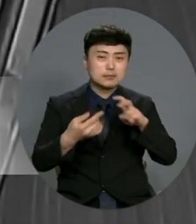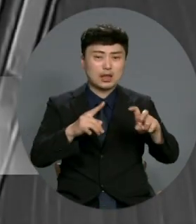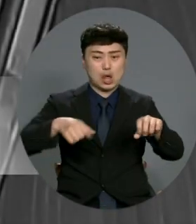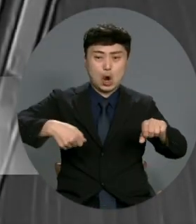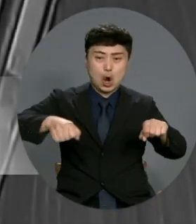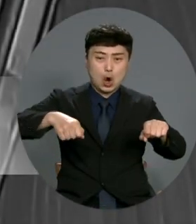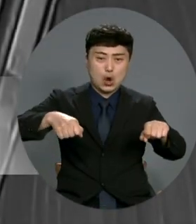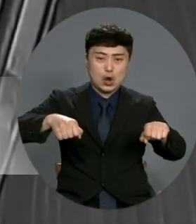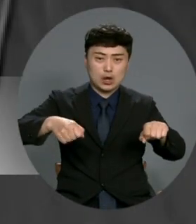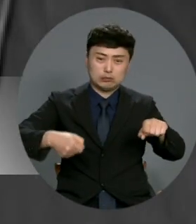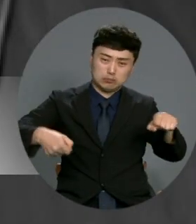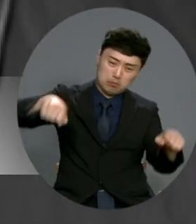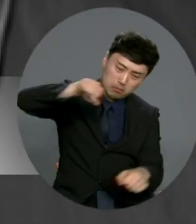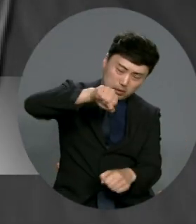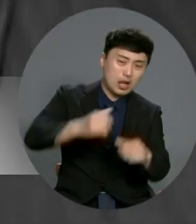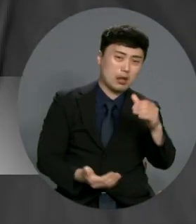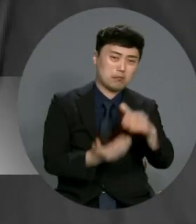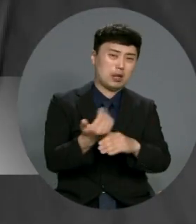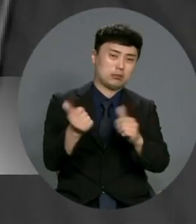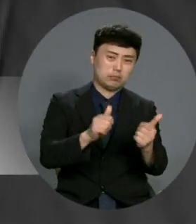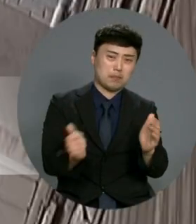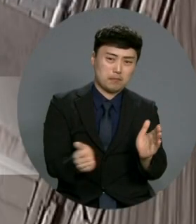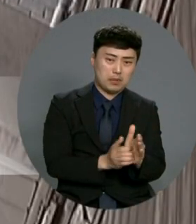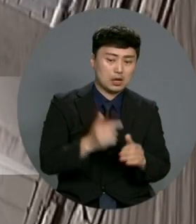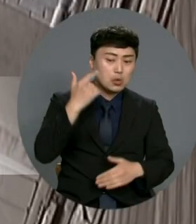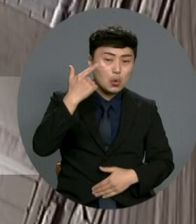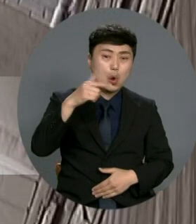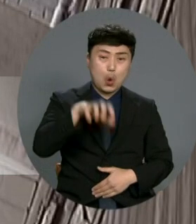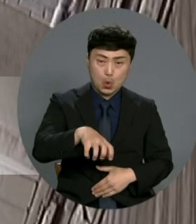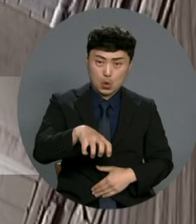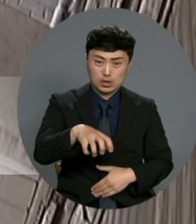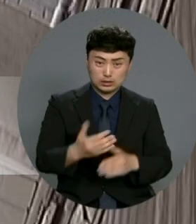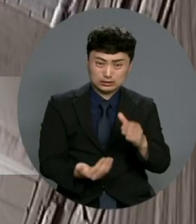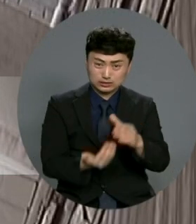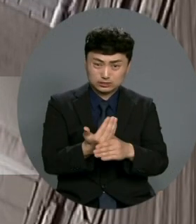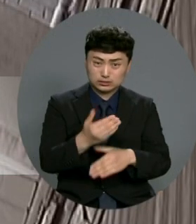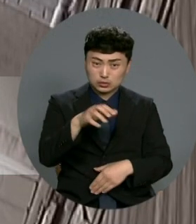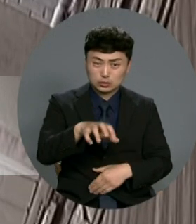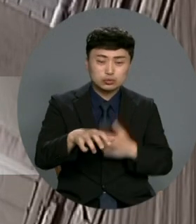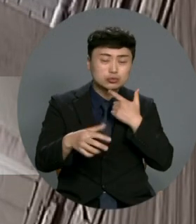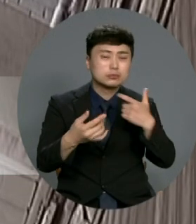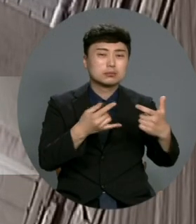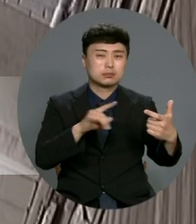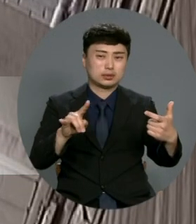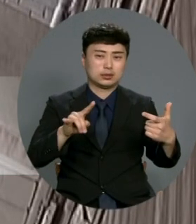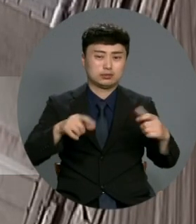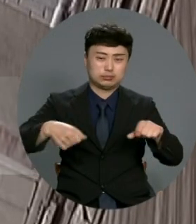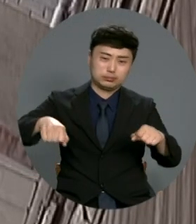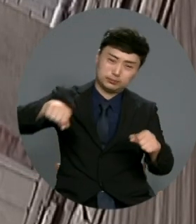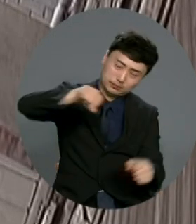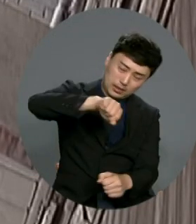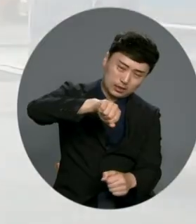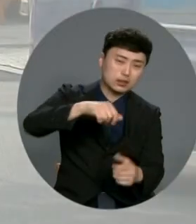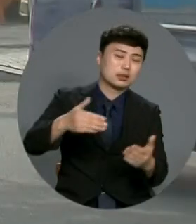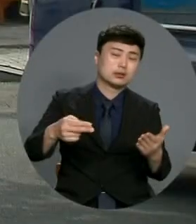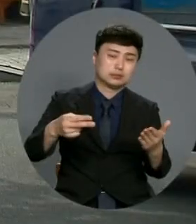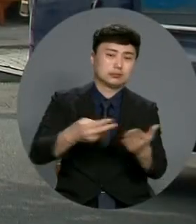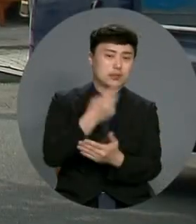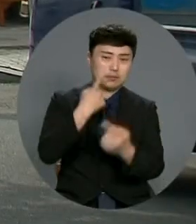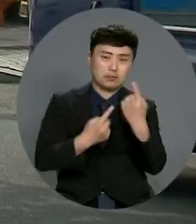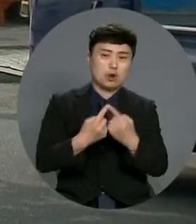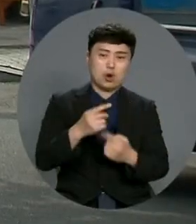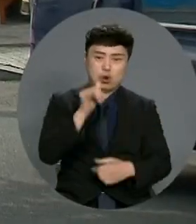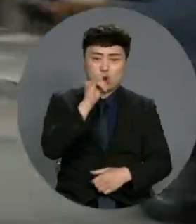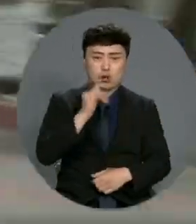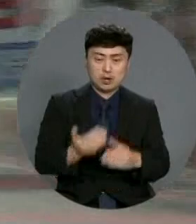오토바이 운전자가 목숨을 잃었고 엿새 뒤 같은 장소에서 60대 운전자가 넘어져 다치기도 했습니다.